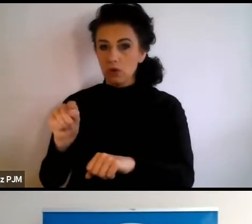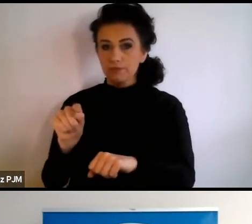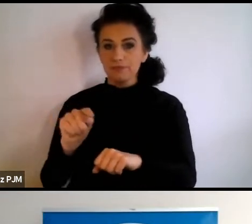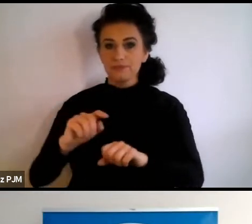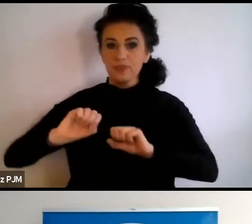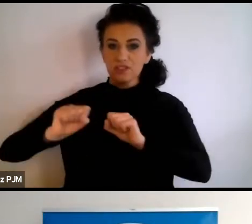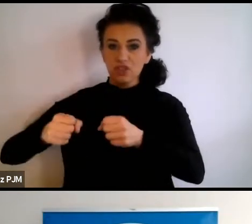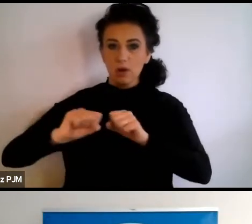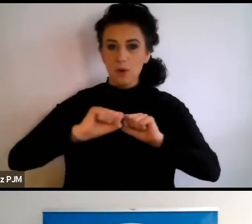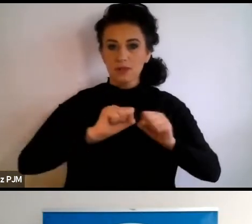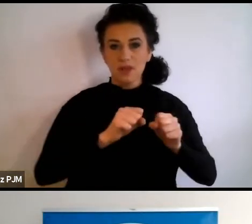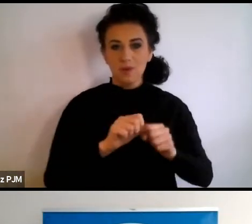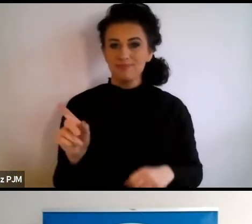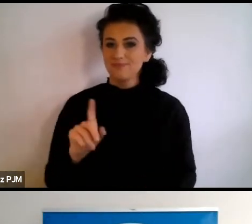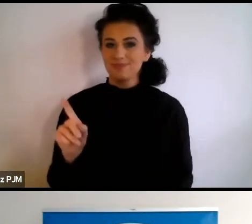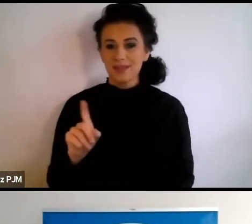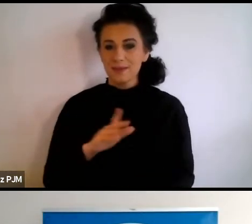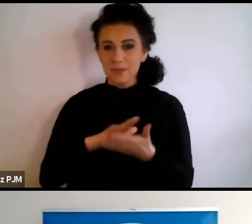zadziała bez